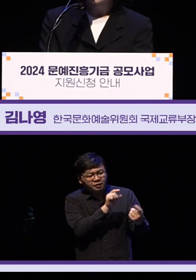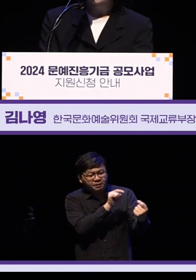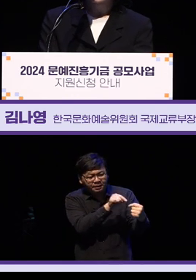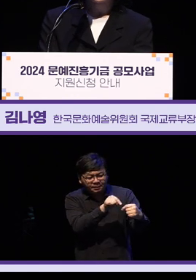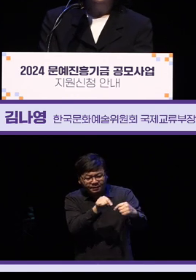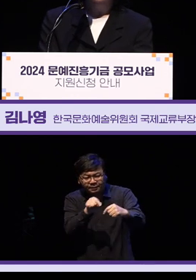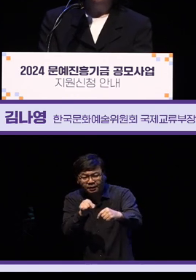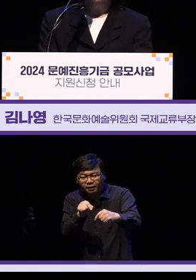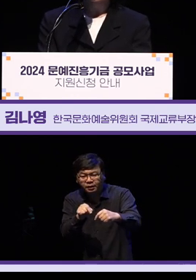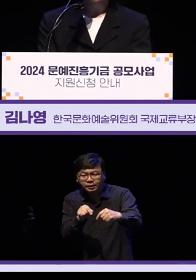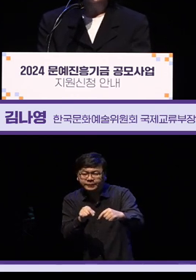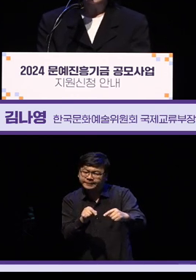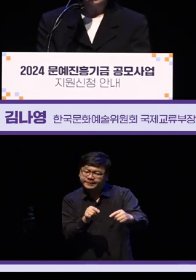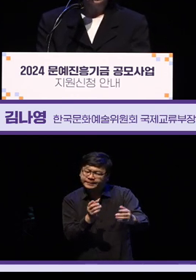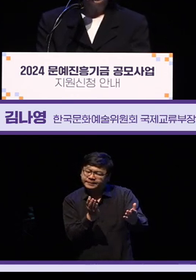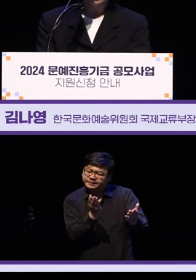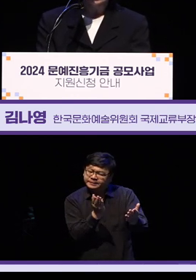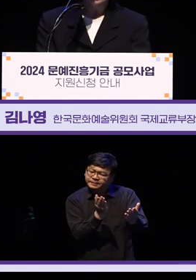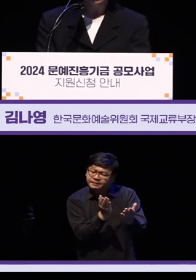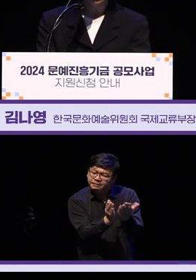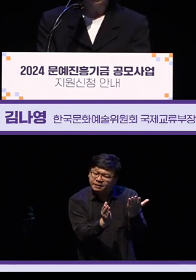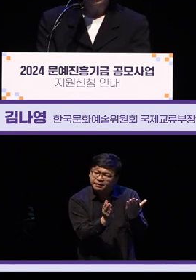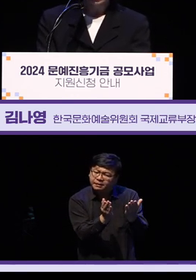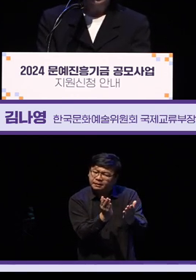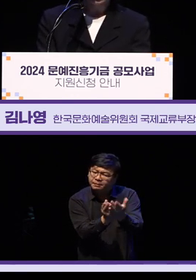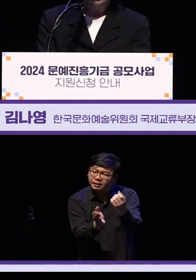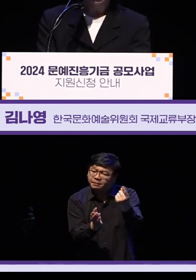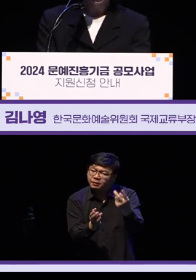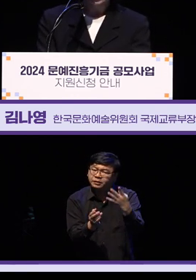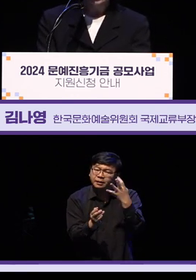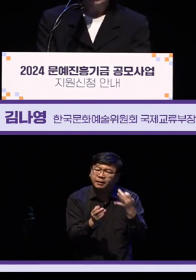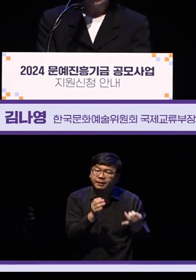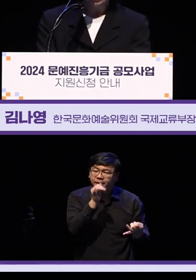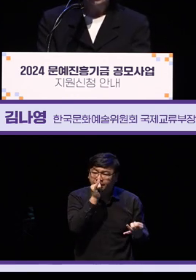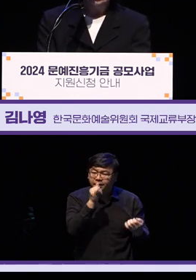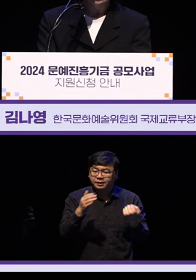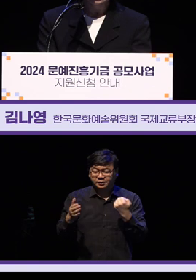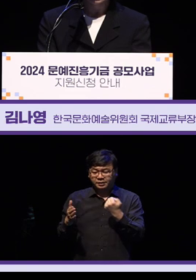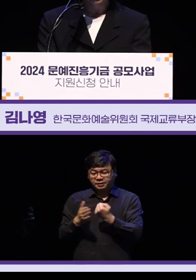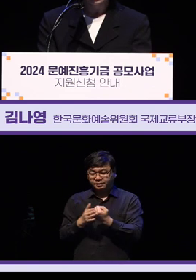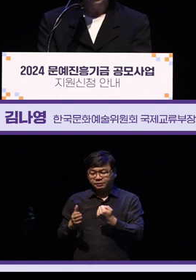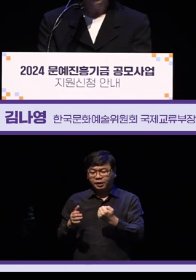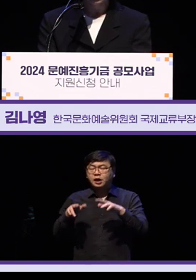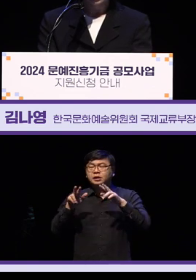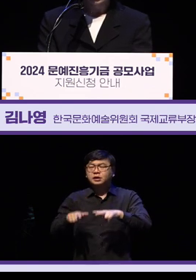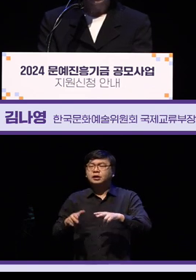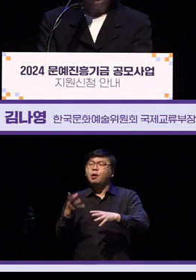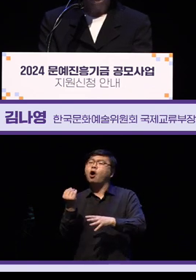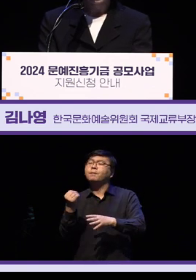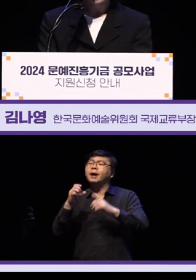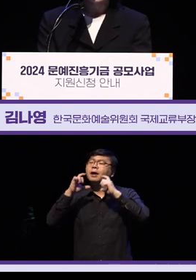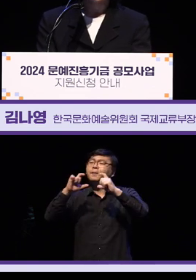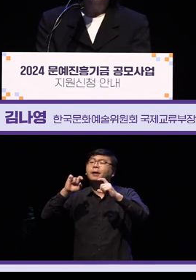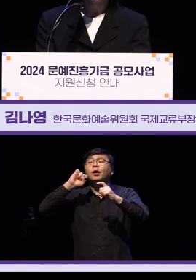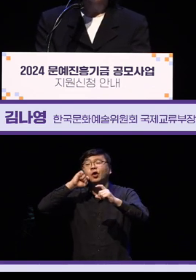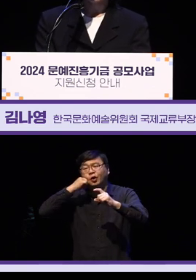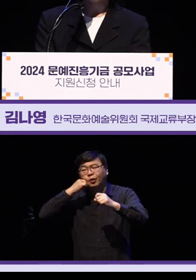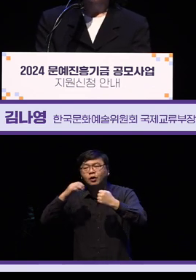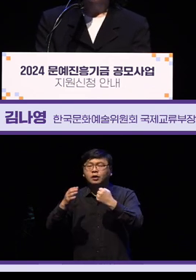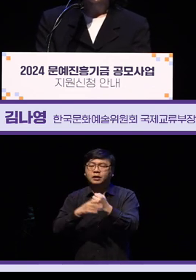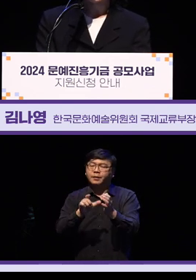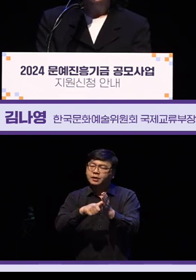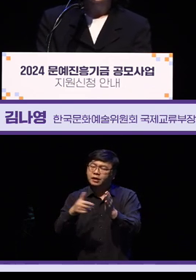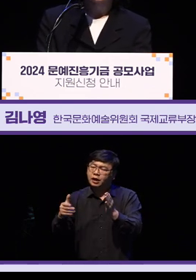라이크 기관들이 일정이 좀 픽스되지 않은 곳들이 있어서 정시 국무에는 이제 다 안내 드리지 못하고 연도 중반의